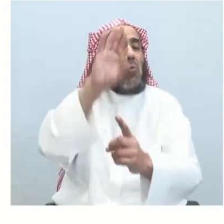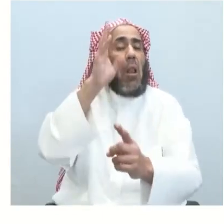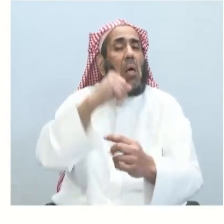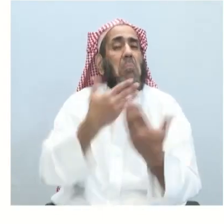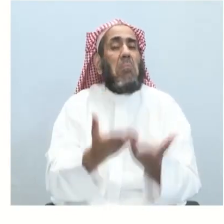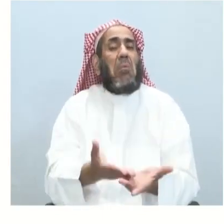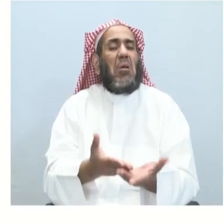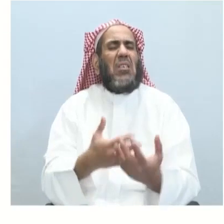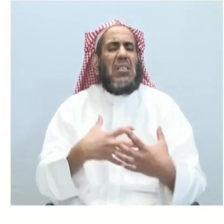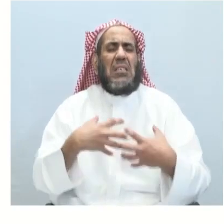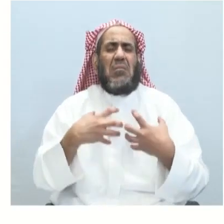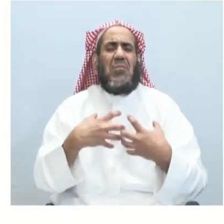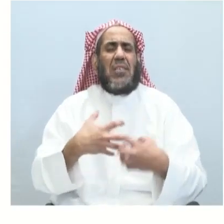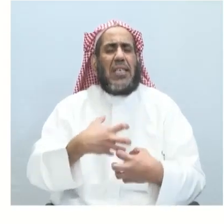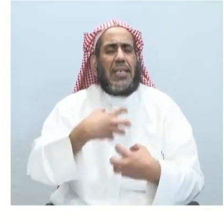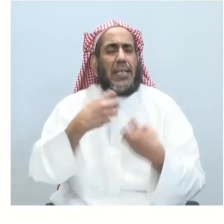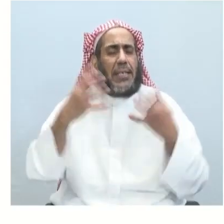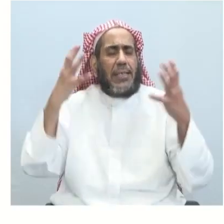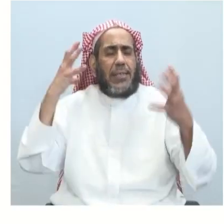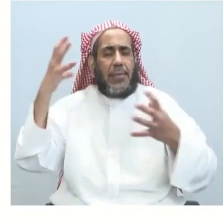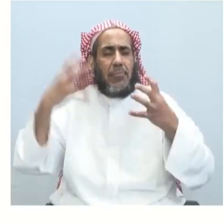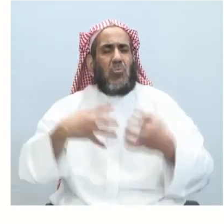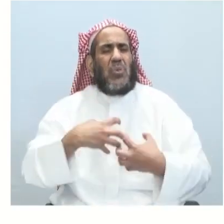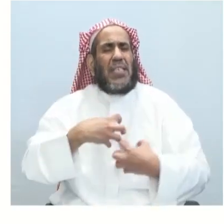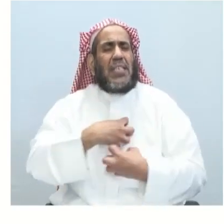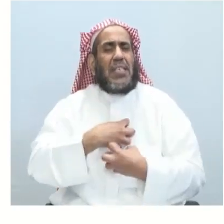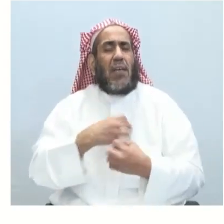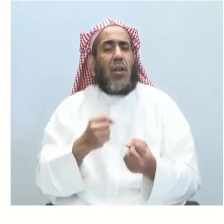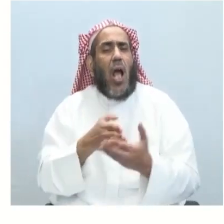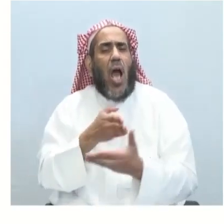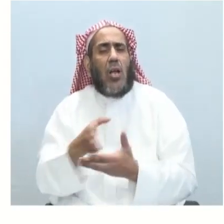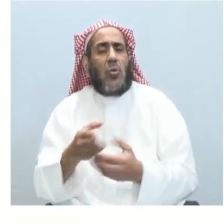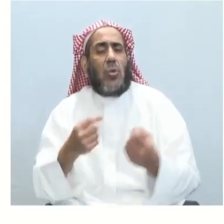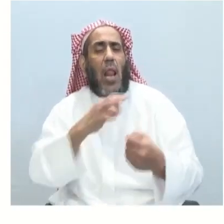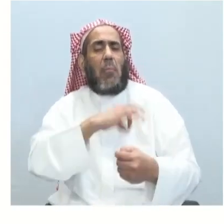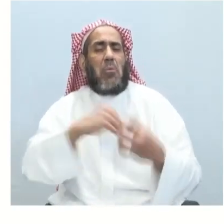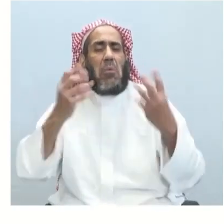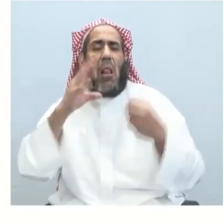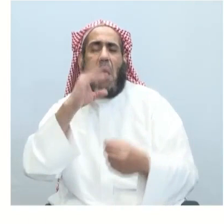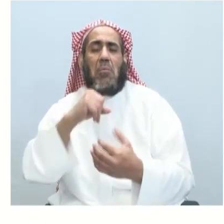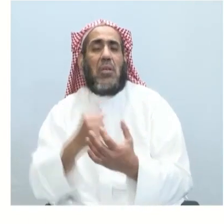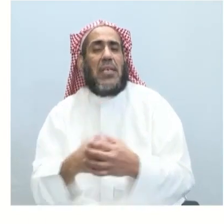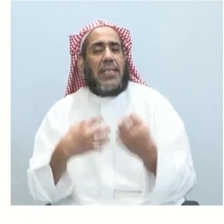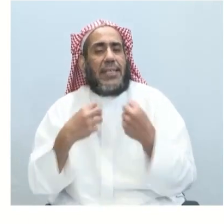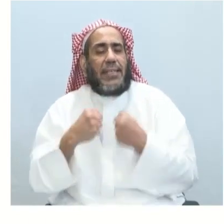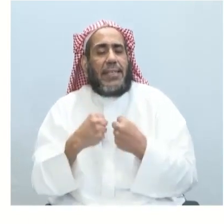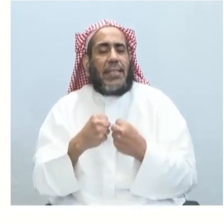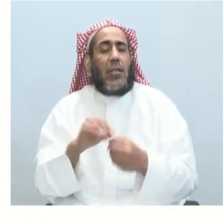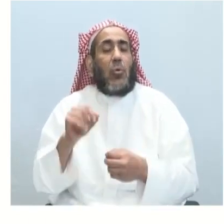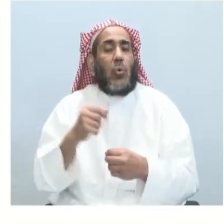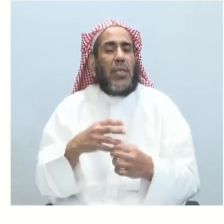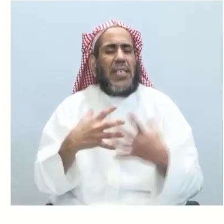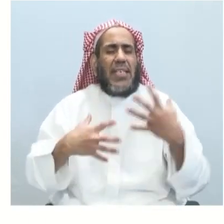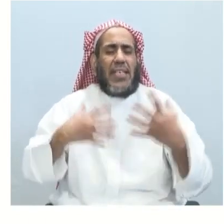حظوه اصابه شيء من من الهم والضيق وكيف اني انا خرجت طلبا للرزق لكن لم يحصل على شيء فيقول تماسكت وتماسكت حين